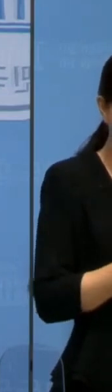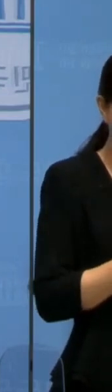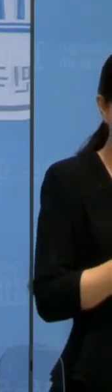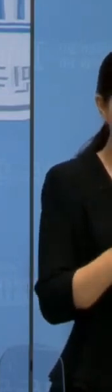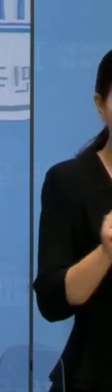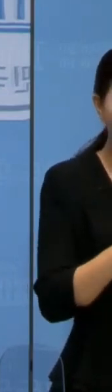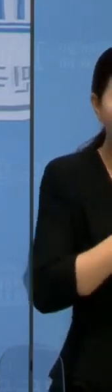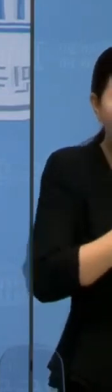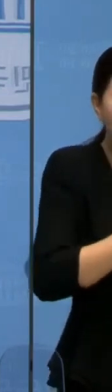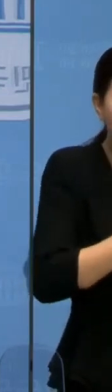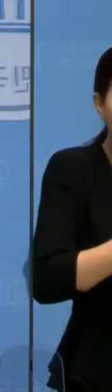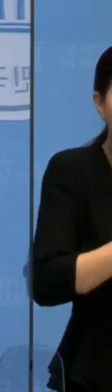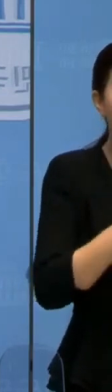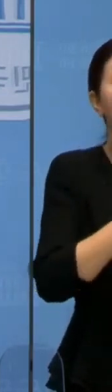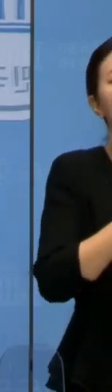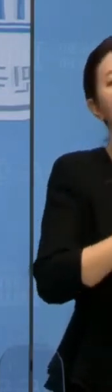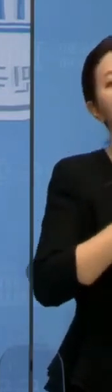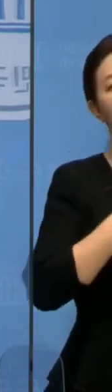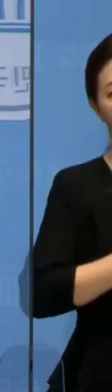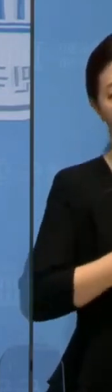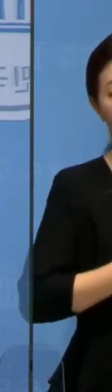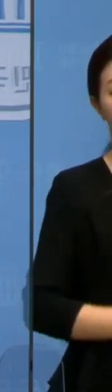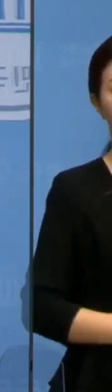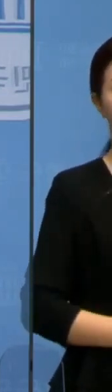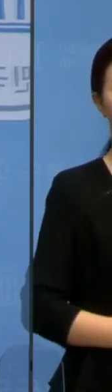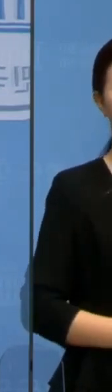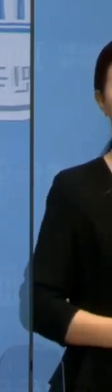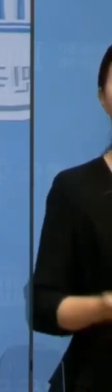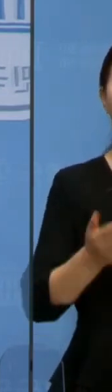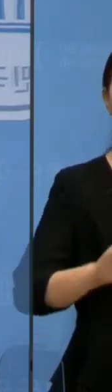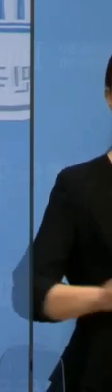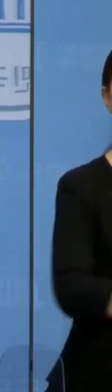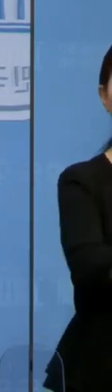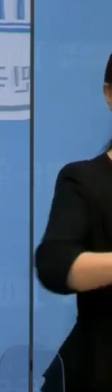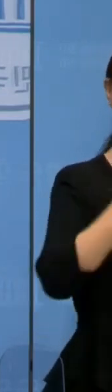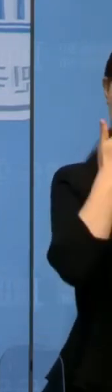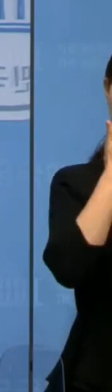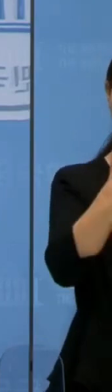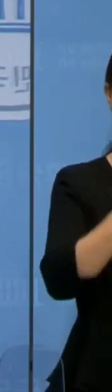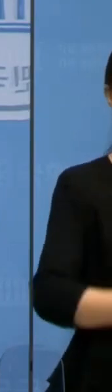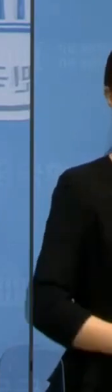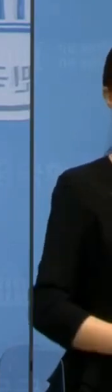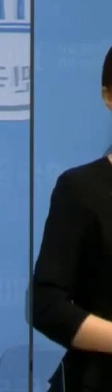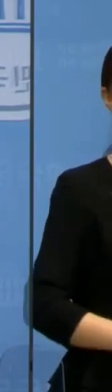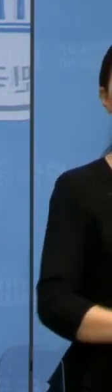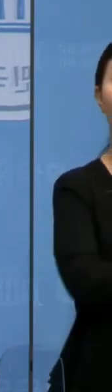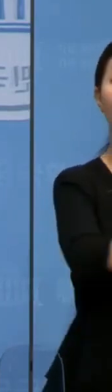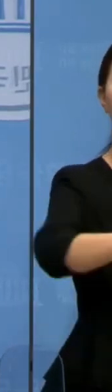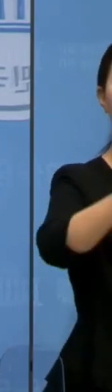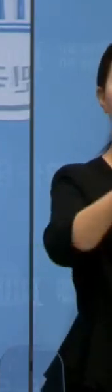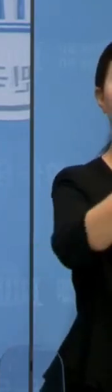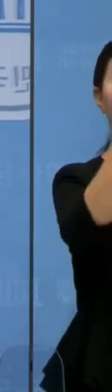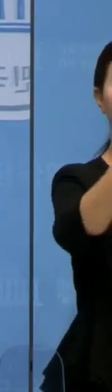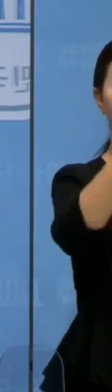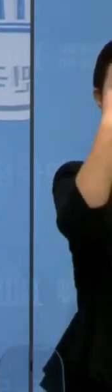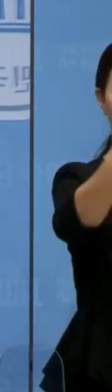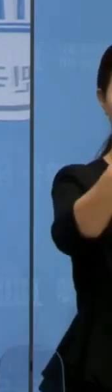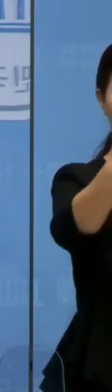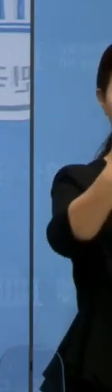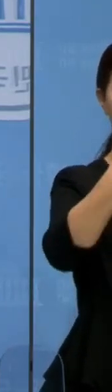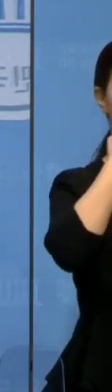모르겠습니까? 그러나 우리는 할 수 있습니다. 우리에게는 174명의 의원이